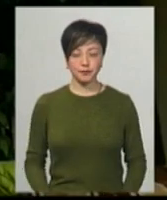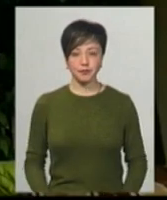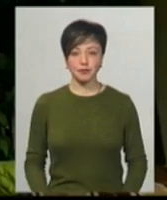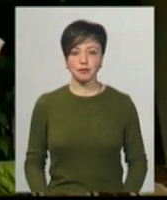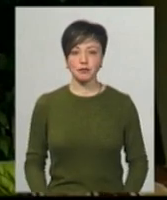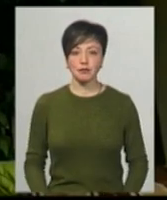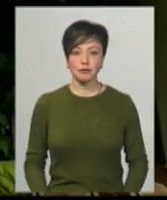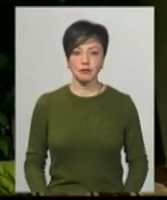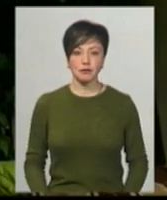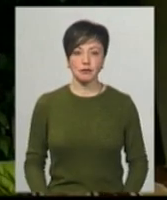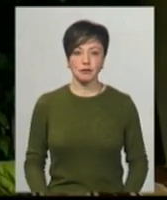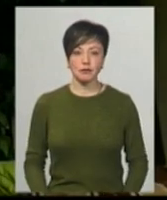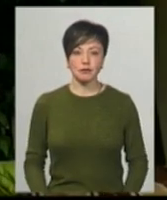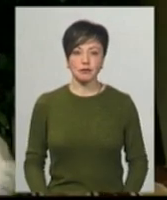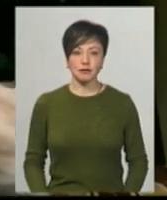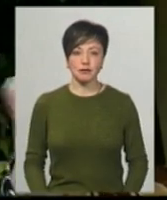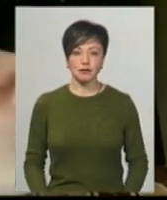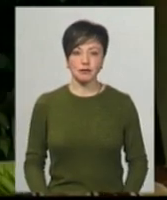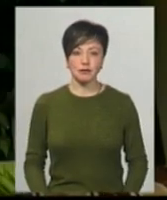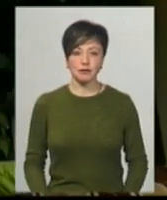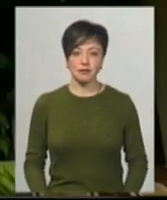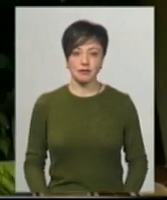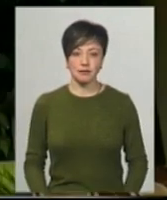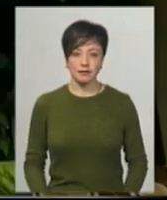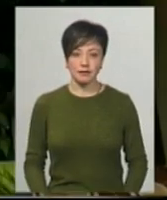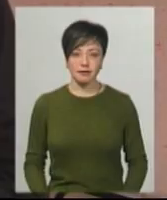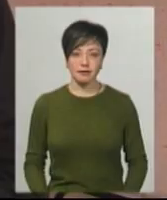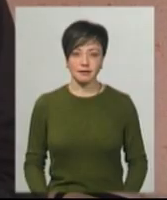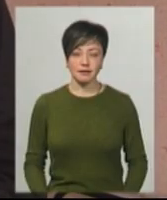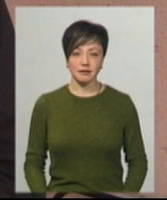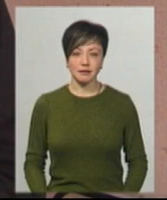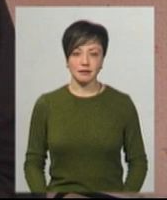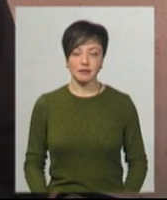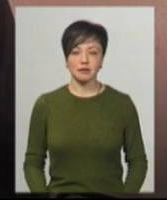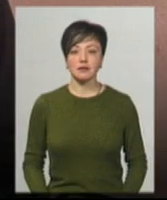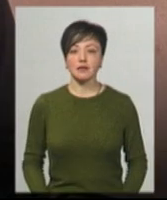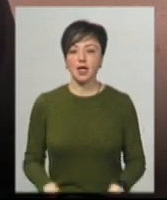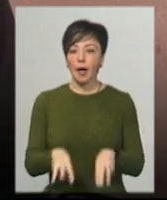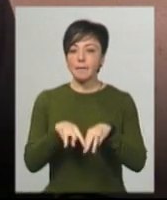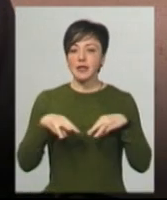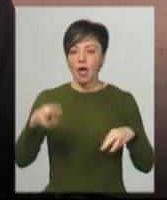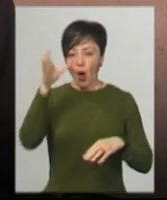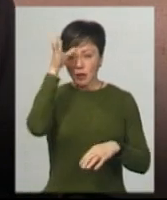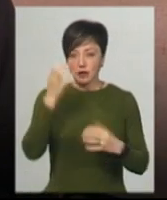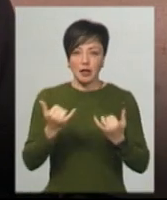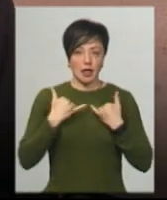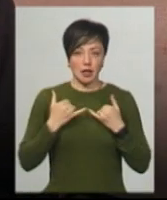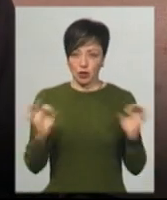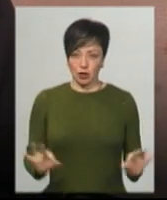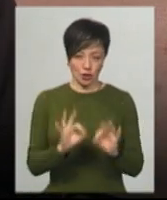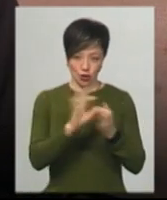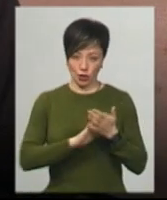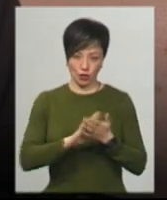трішки розповім про весняний ліс. Міністерство освіти для нас нічого не приготовило.